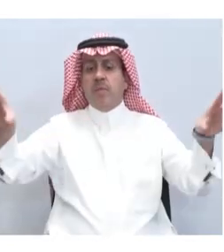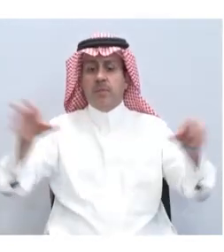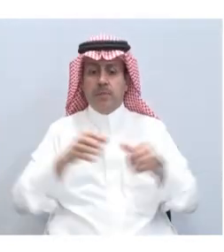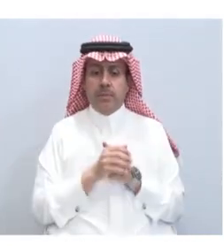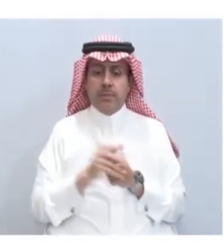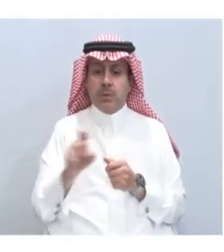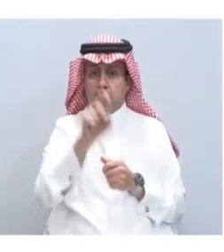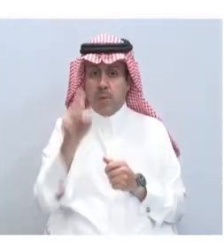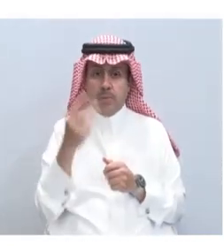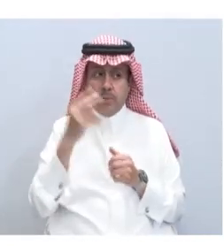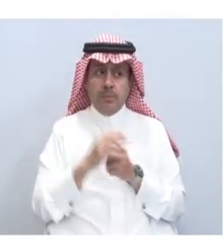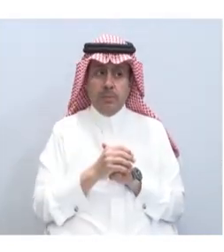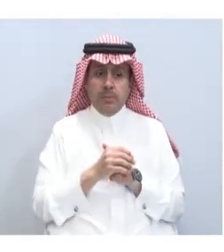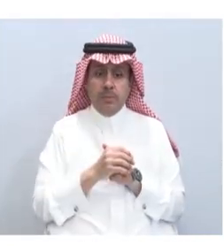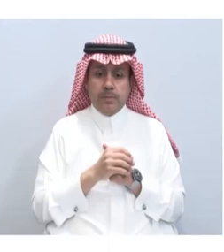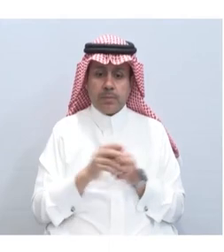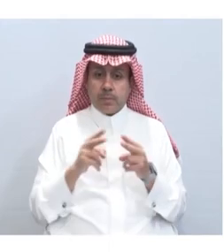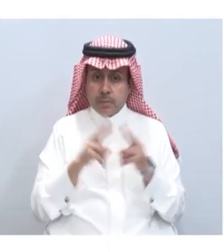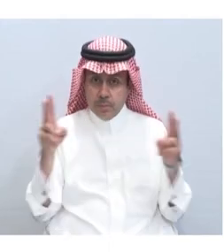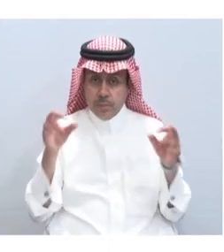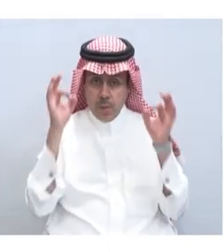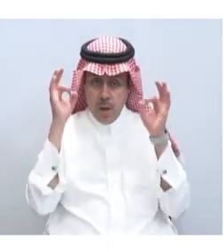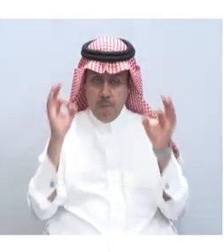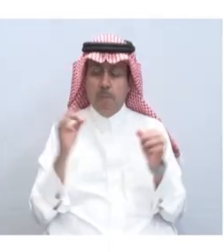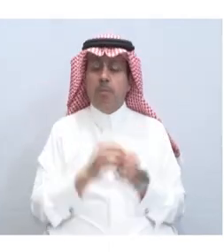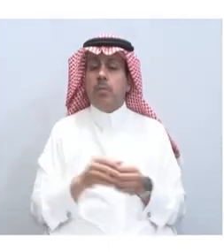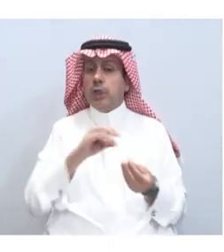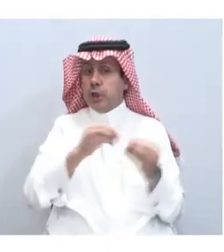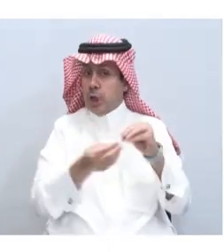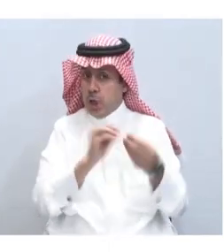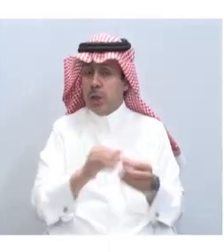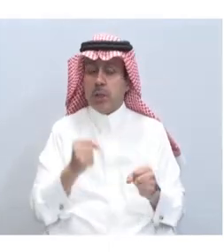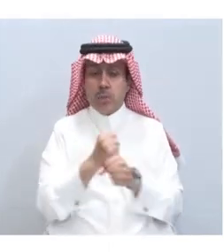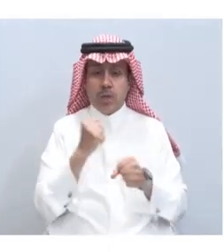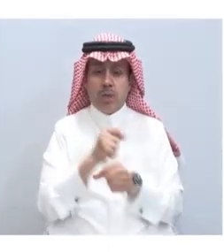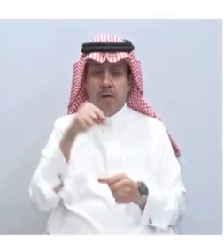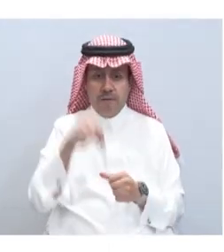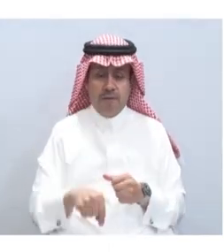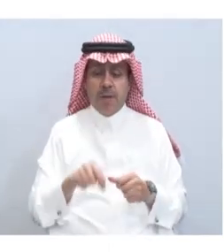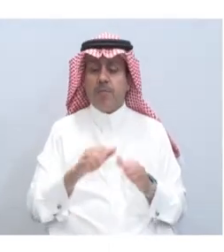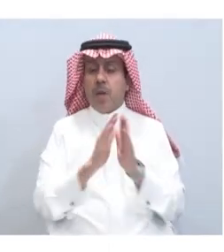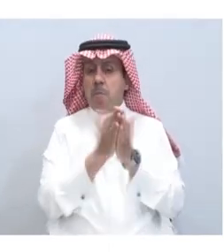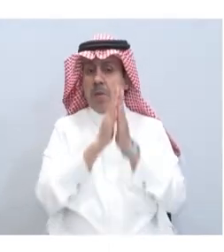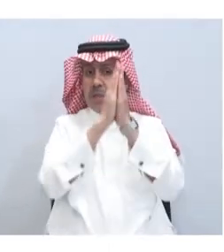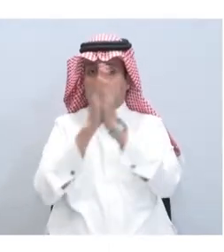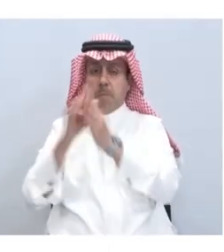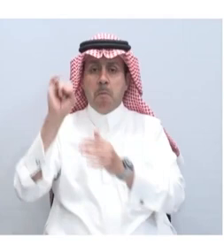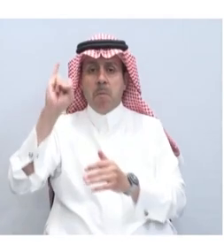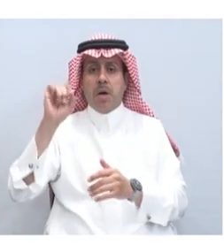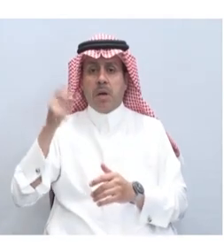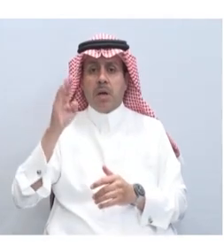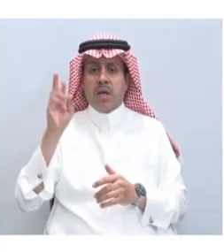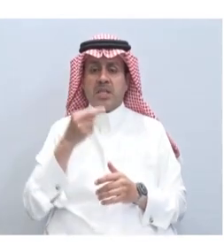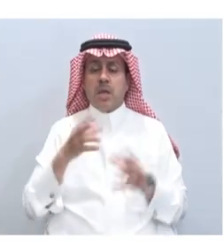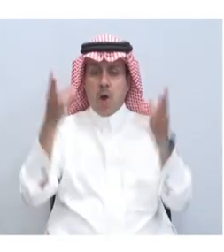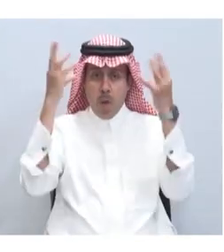التساؤل الثاني اذكر اهم التقنيات المستخدمه في المكتبات ومراكز المعلومات ما هي